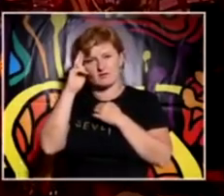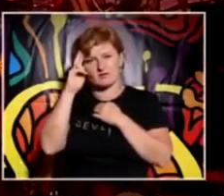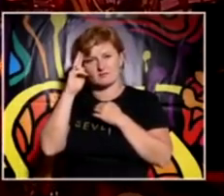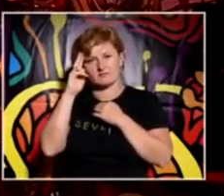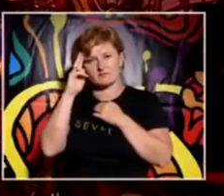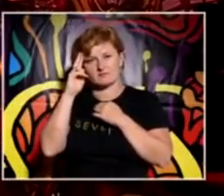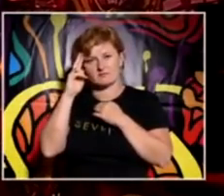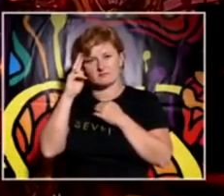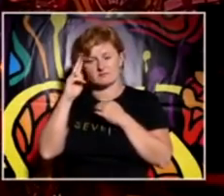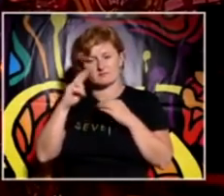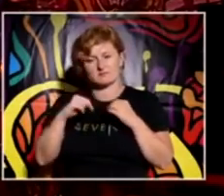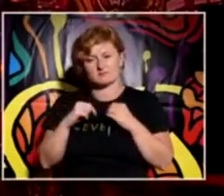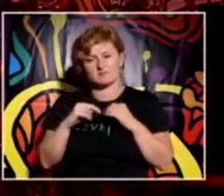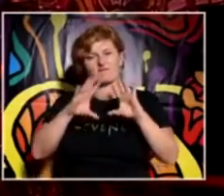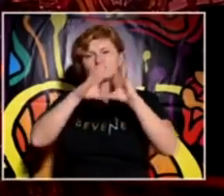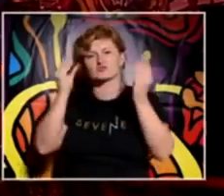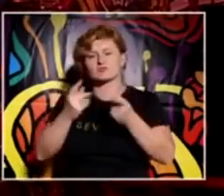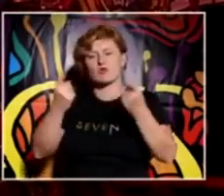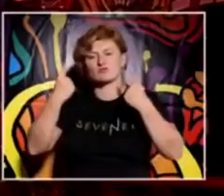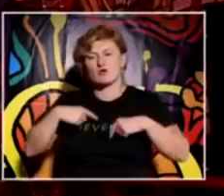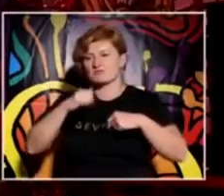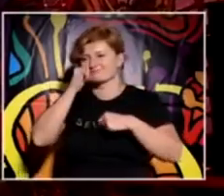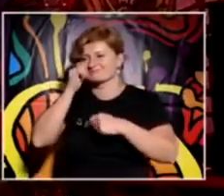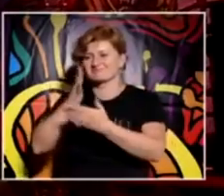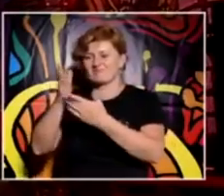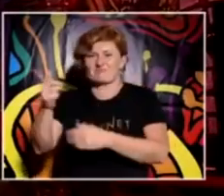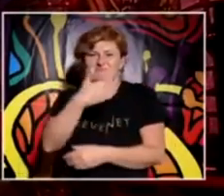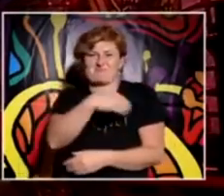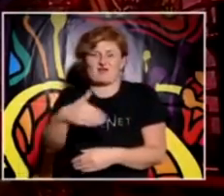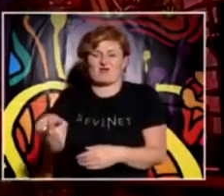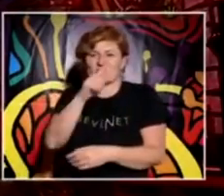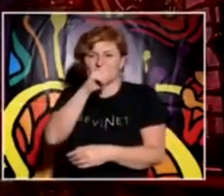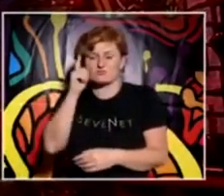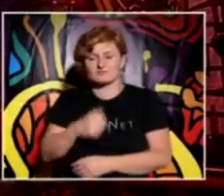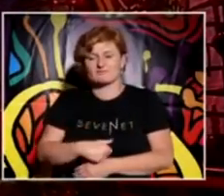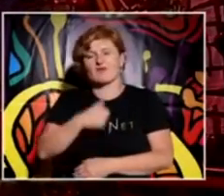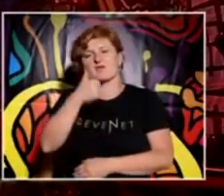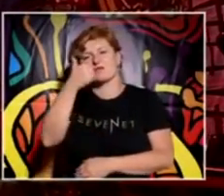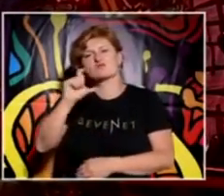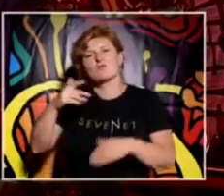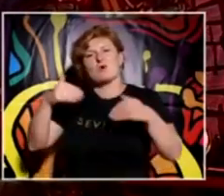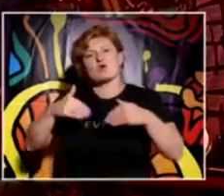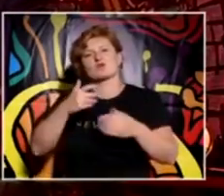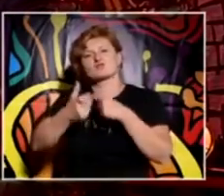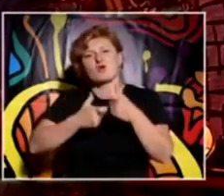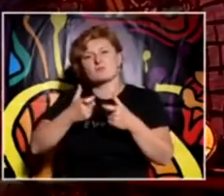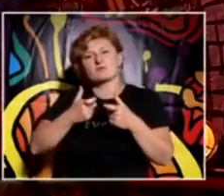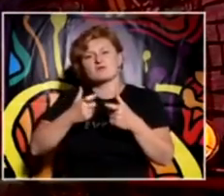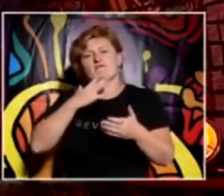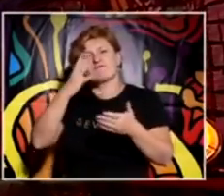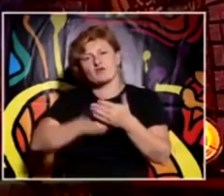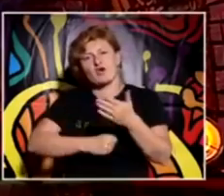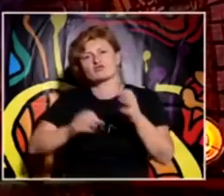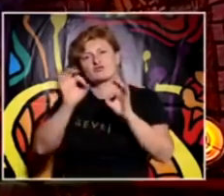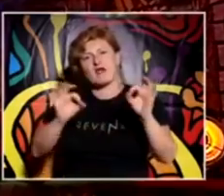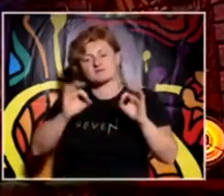wszystkim nie jesteśmy w stanie pomóc tam, bo tam są miliony ludzi. Jedyne, co mogę zrobić, to wykorzystać moje szanse, które